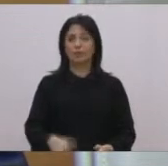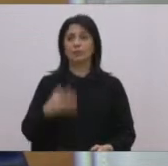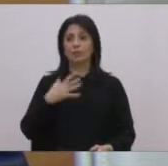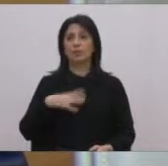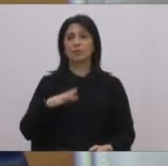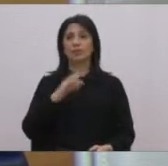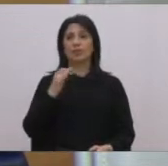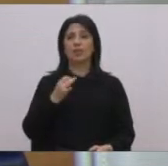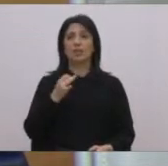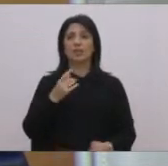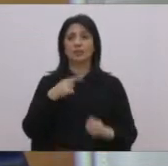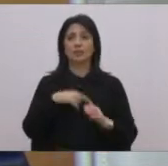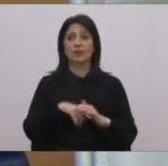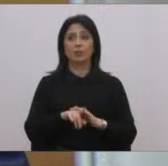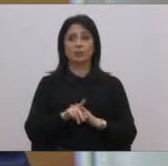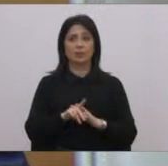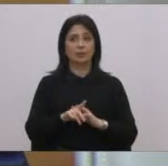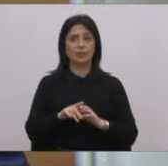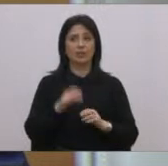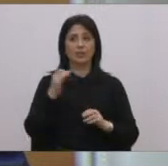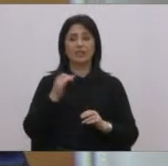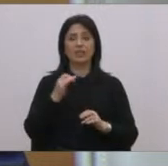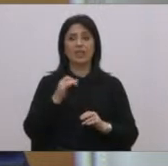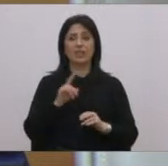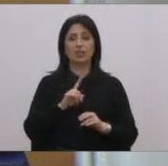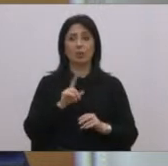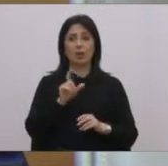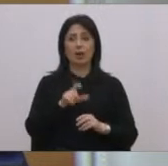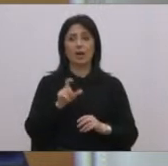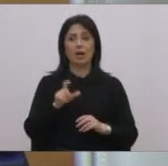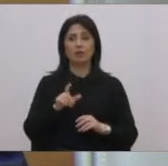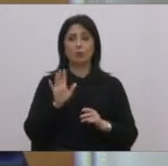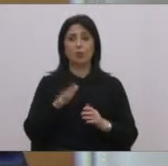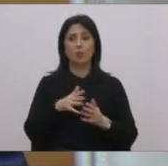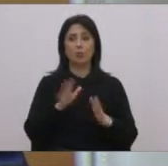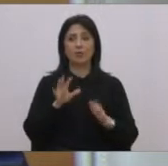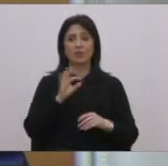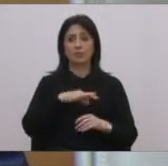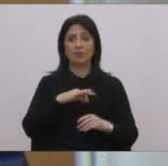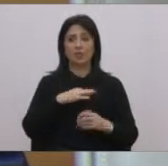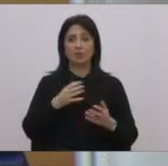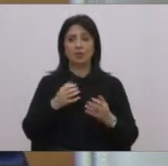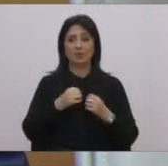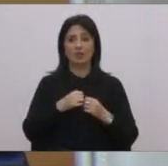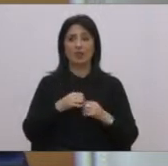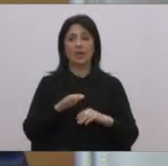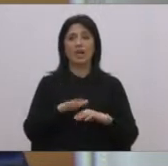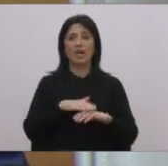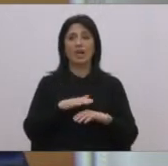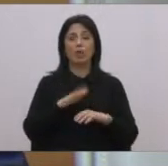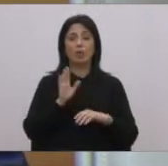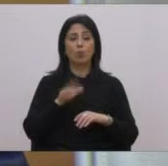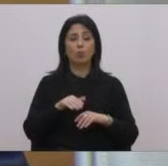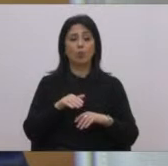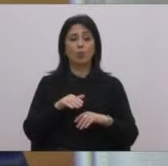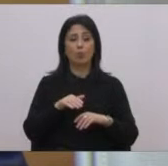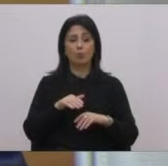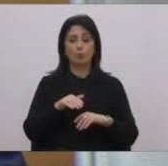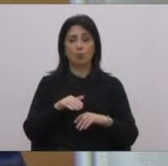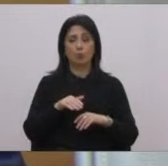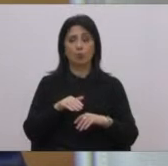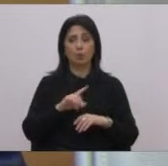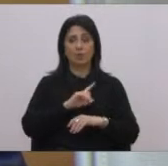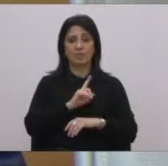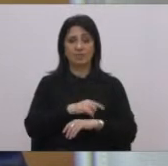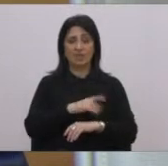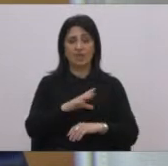Საქართველოს ინტერესებიდან გამოვდივარ. ინტერესებიდან, რომ ხალხი უფრო მეტი მოგება მიიღოს, კეთილ უფრო